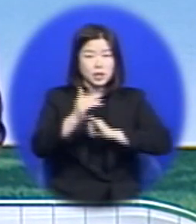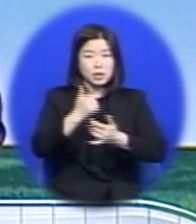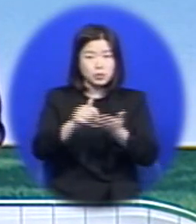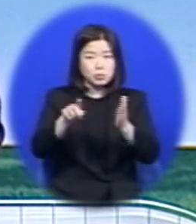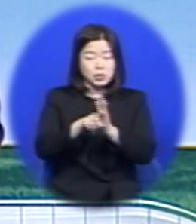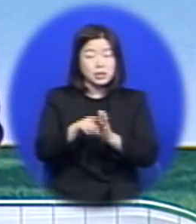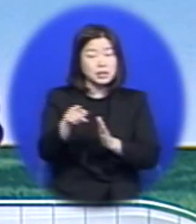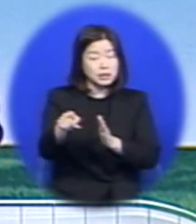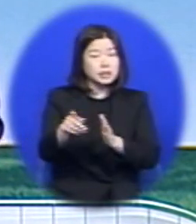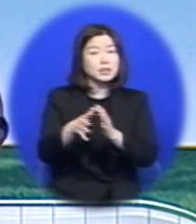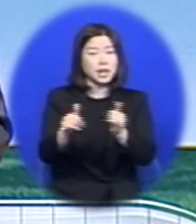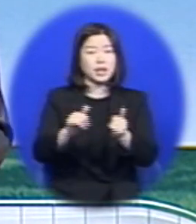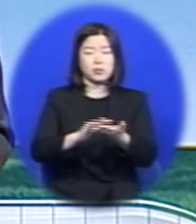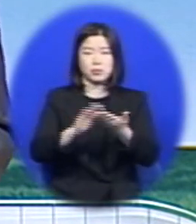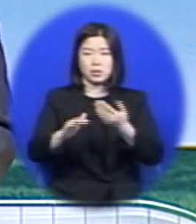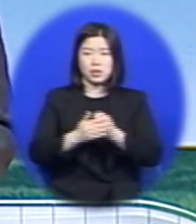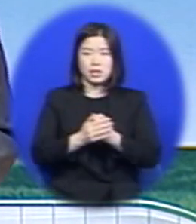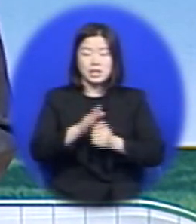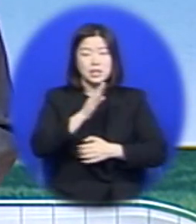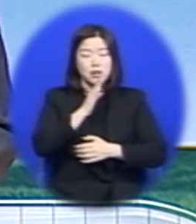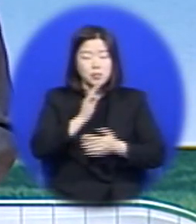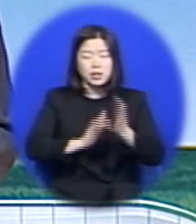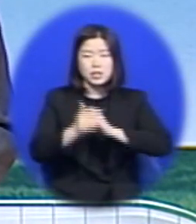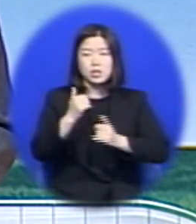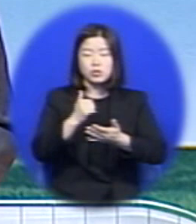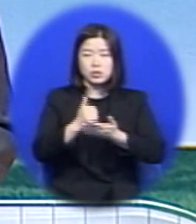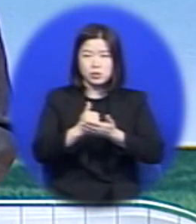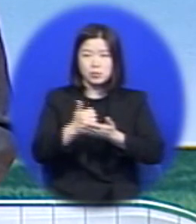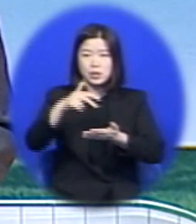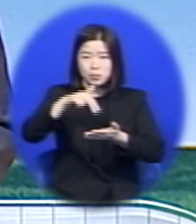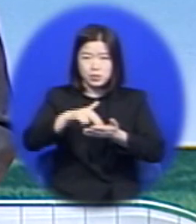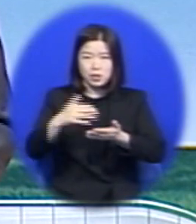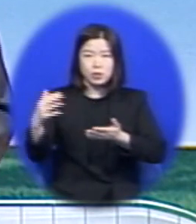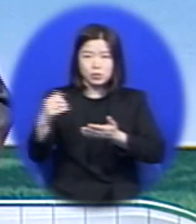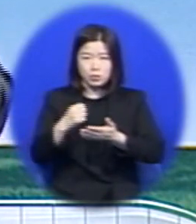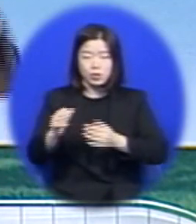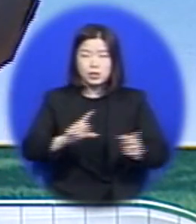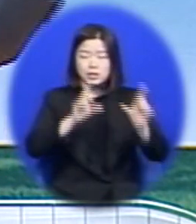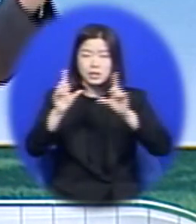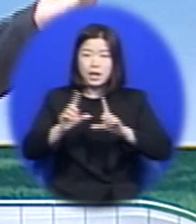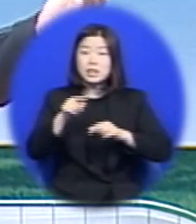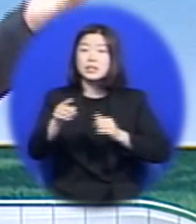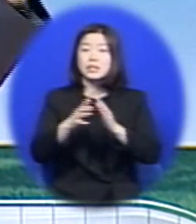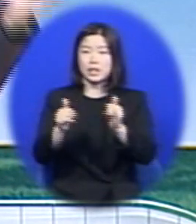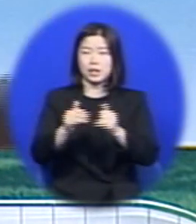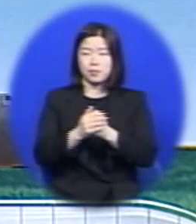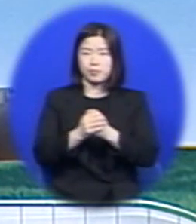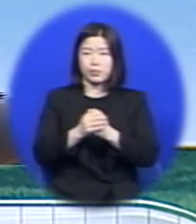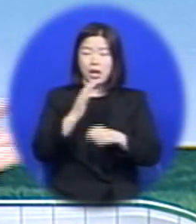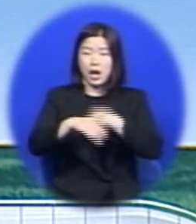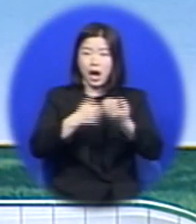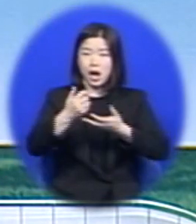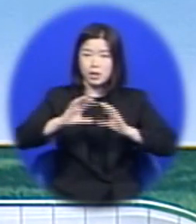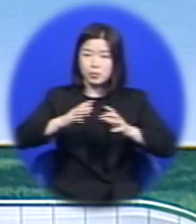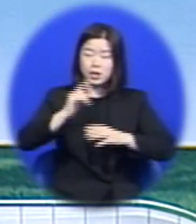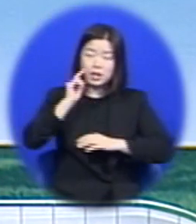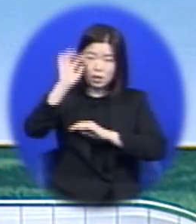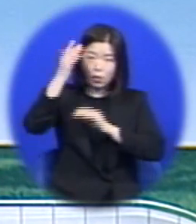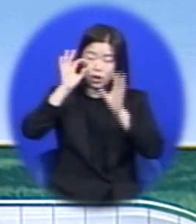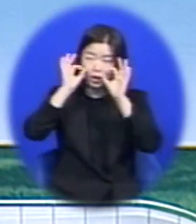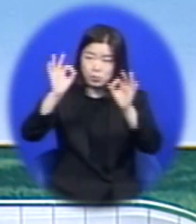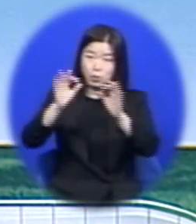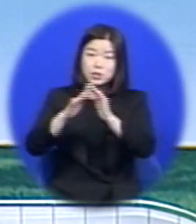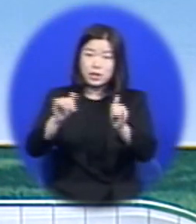사람인가? 정말 예수님으로 사는 그 사람인가? 하나님의 나라의 영광을 본 그 사람인가 하는 거죠.